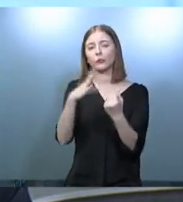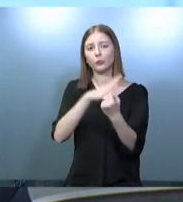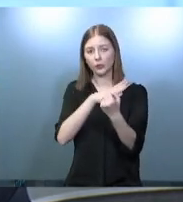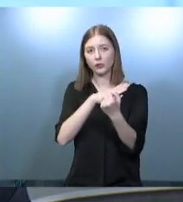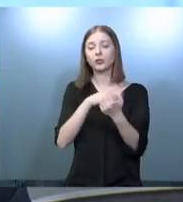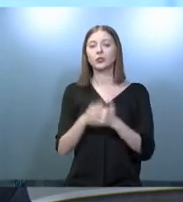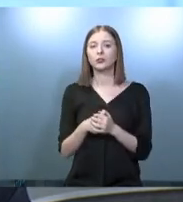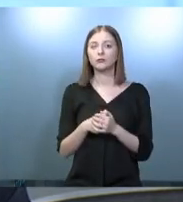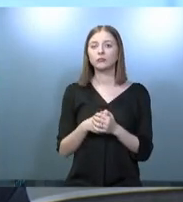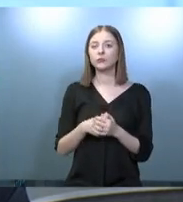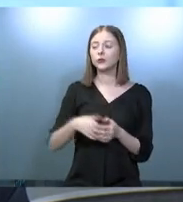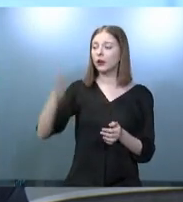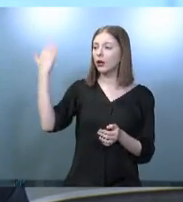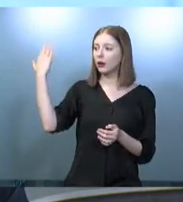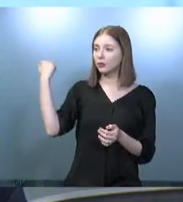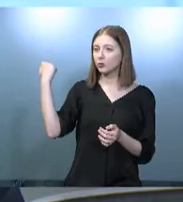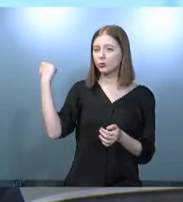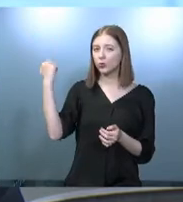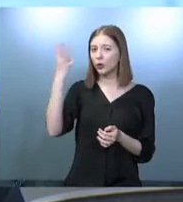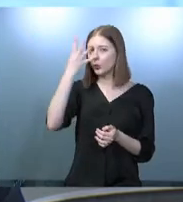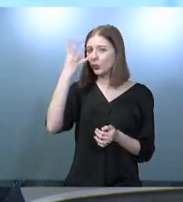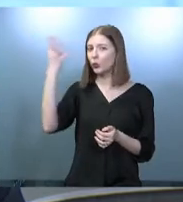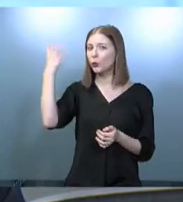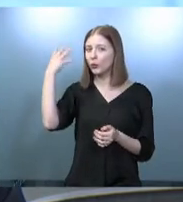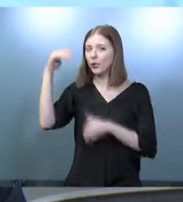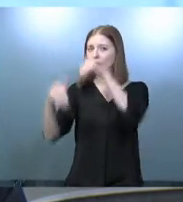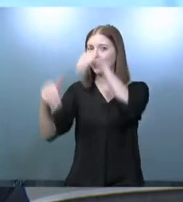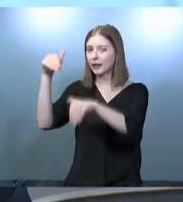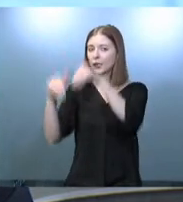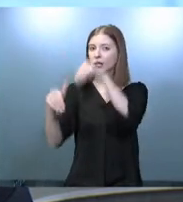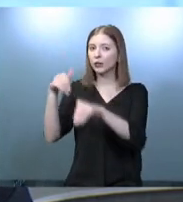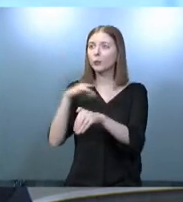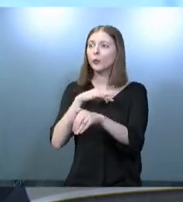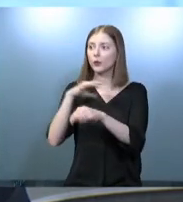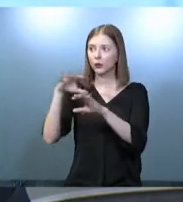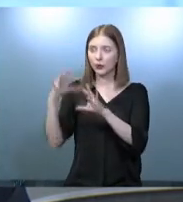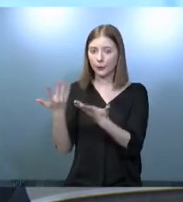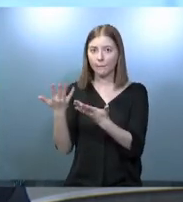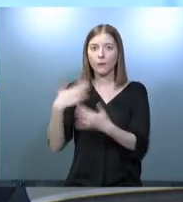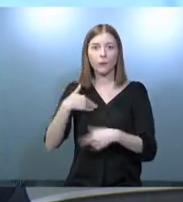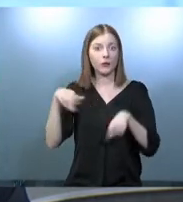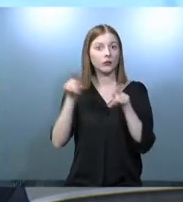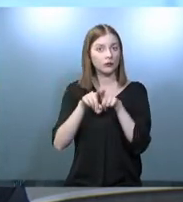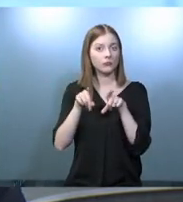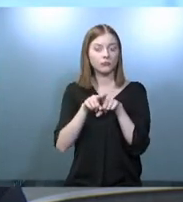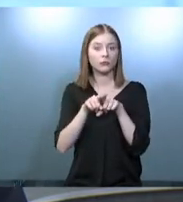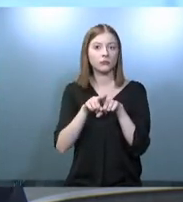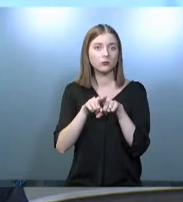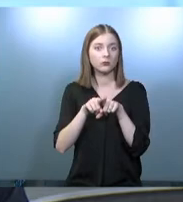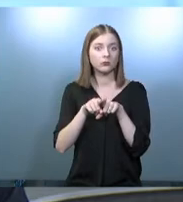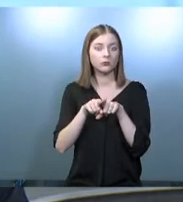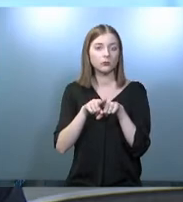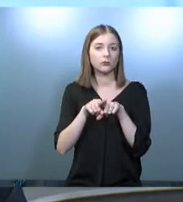sakykime, praėjusiais rinkimais, pradėjus šitą kadenciją, kuri baigėsi jau, mes irgi turėjom,